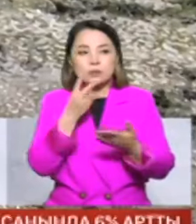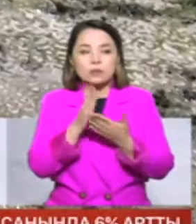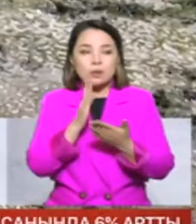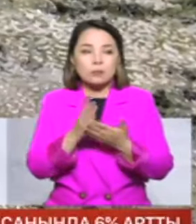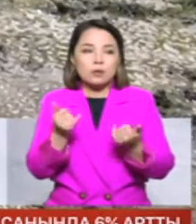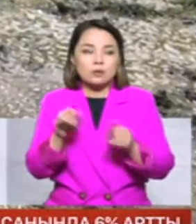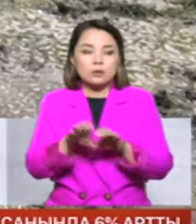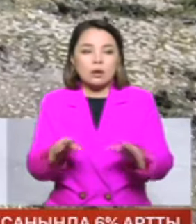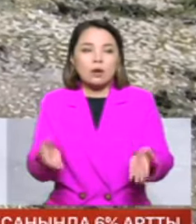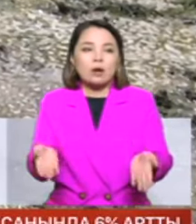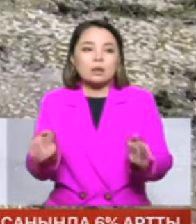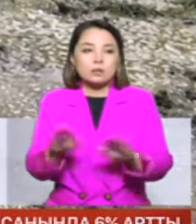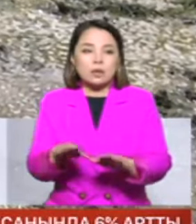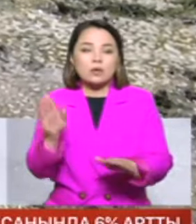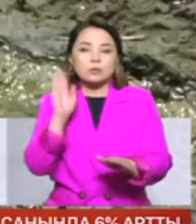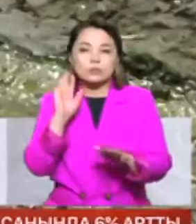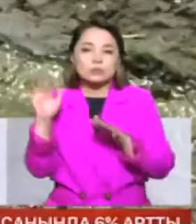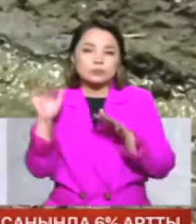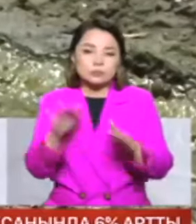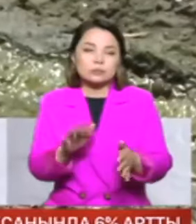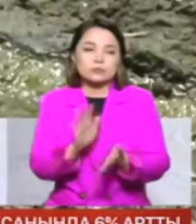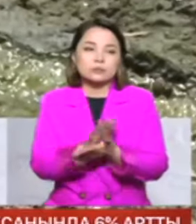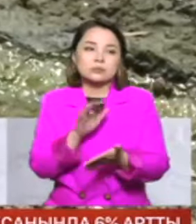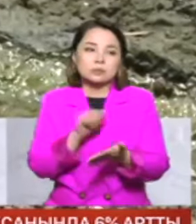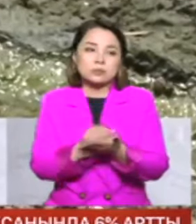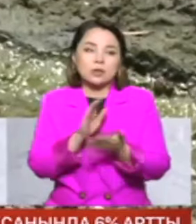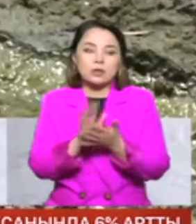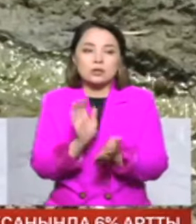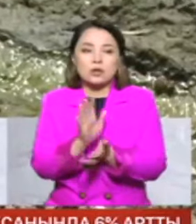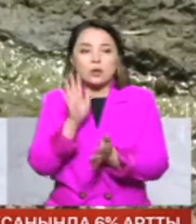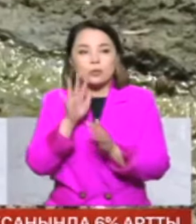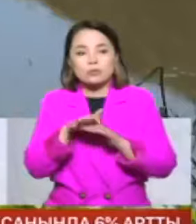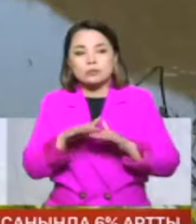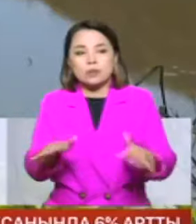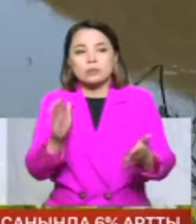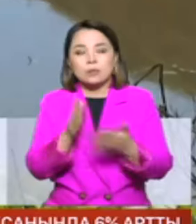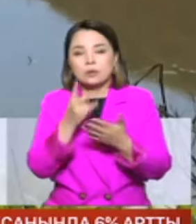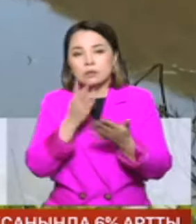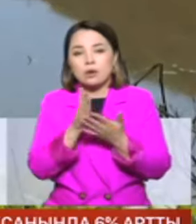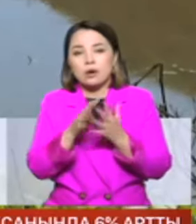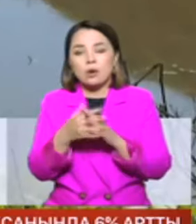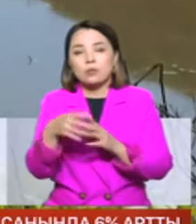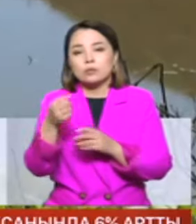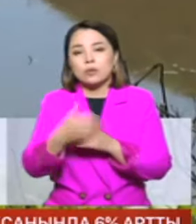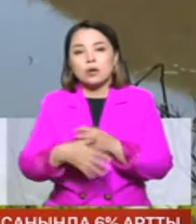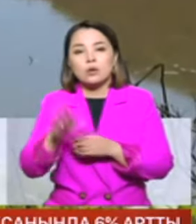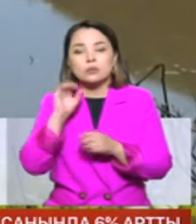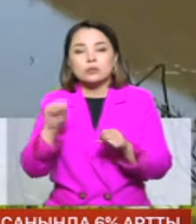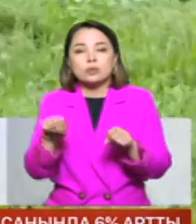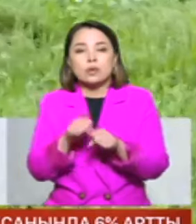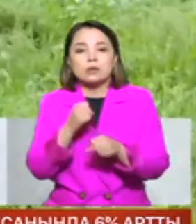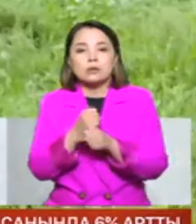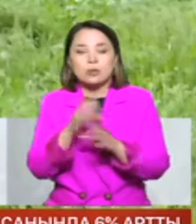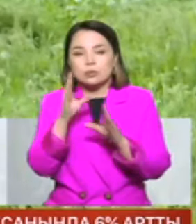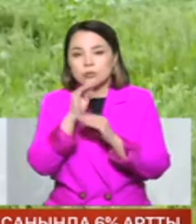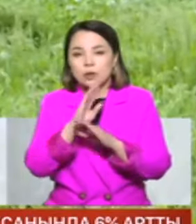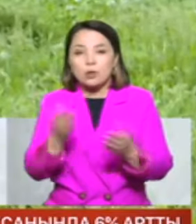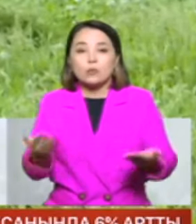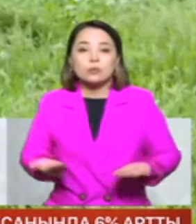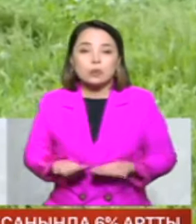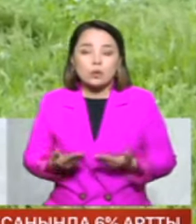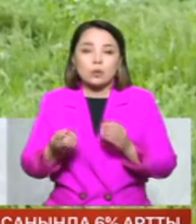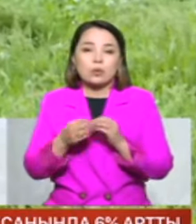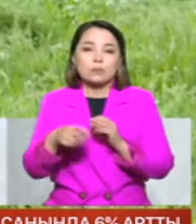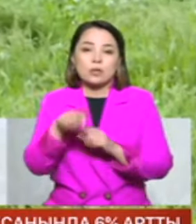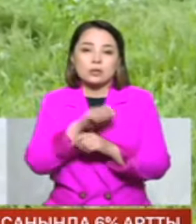Тіпті кәріз қалдықтары құйылатын тоған жарылып, лас су ауыл көшелеріне де жеткен. Ауыл орталық су жүйесіне қосылмаған, тұрғындар 10